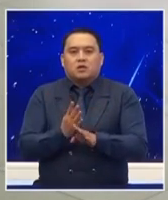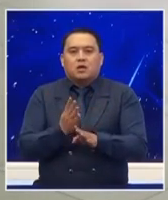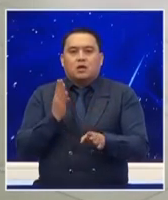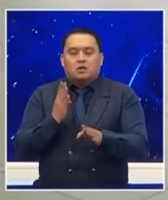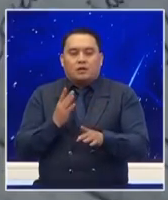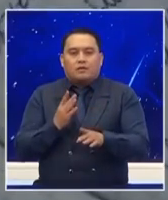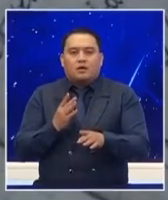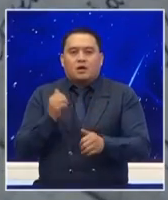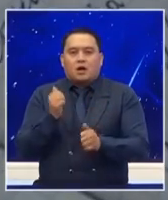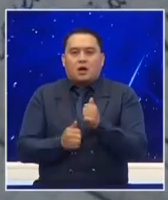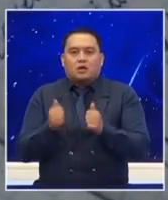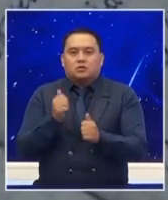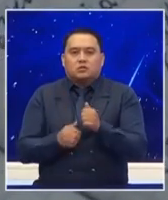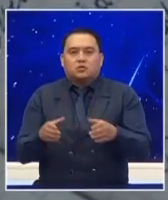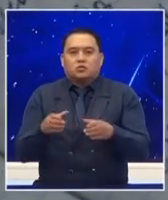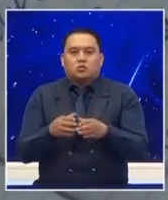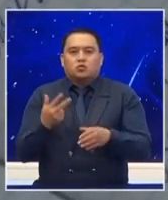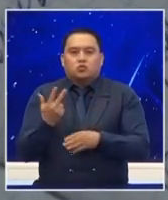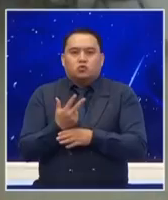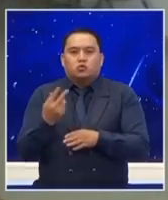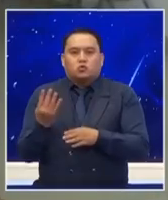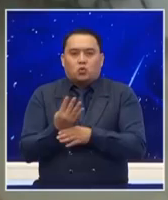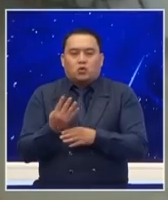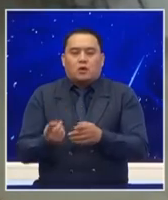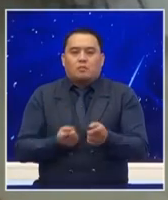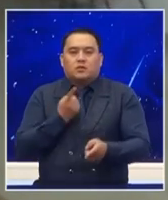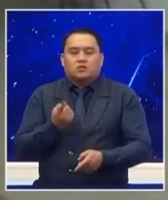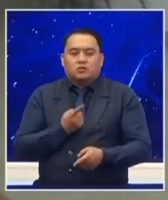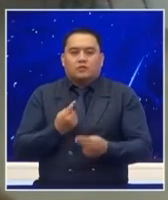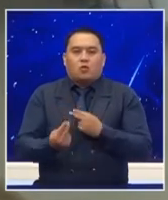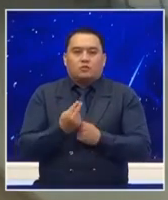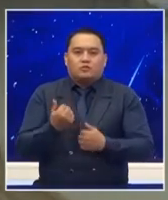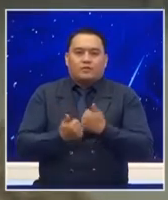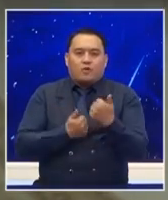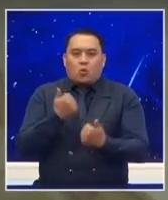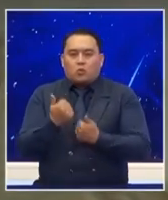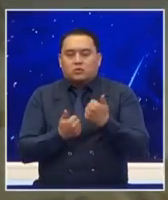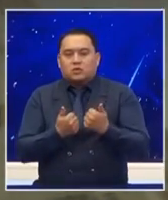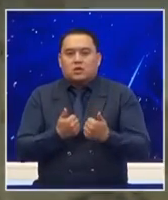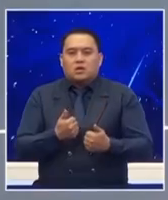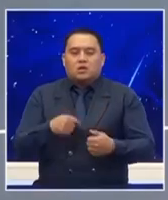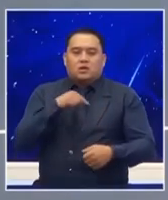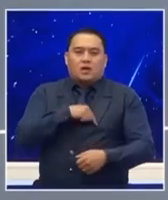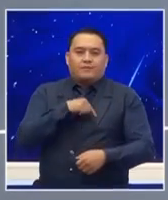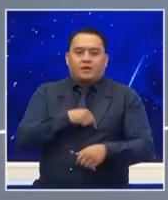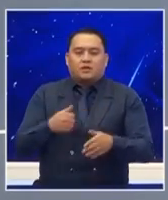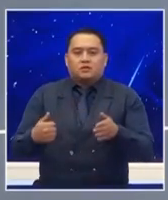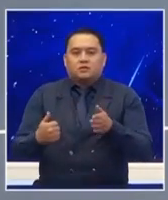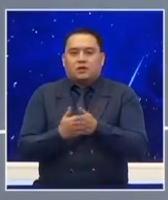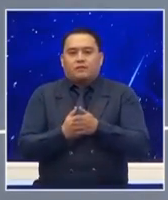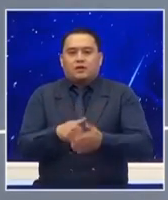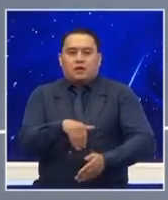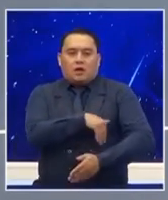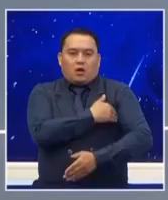Әр топтағы оқушылар өзара 3-4-ке бөлініп шеберлігін сынайды. Олар жаттығуға келгенде дене қызуы тексеріледі.